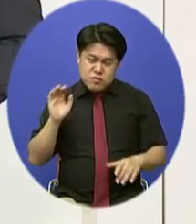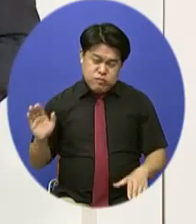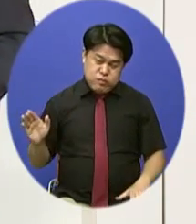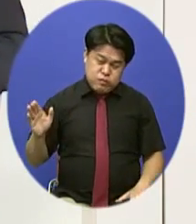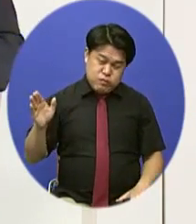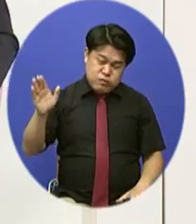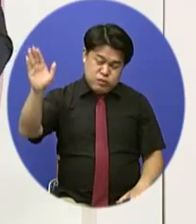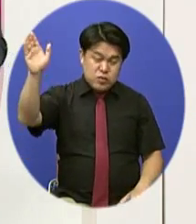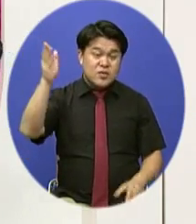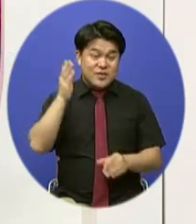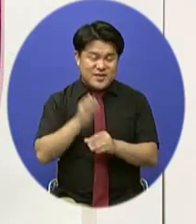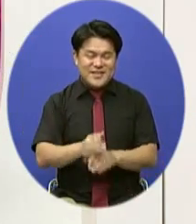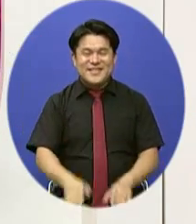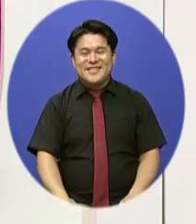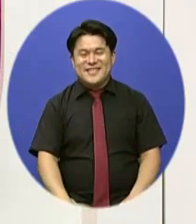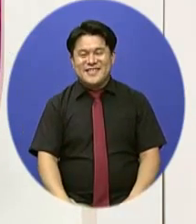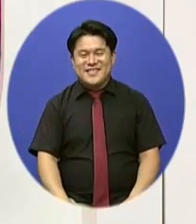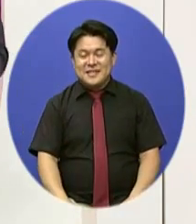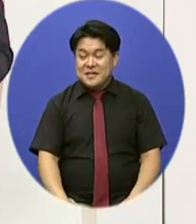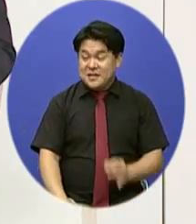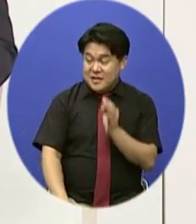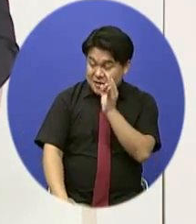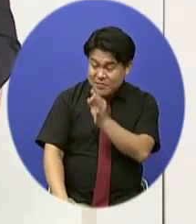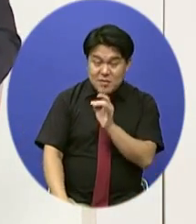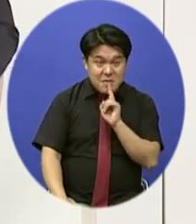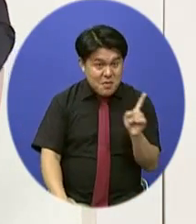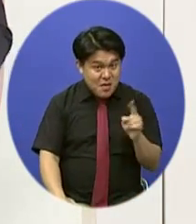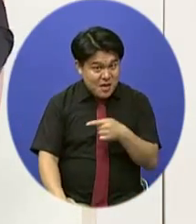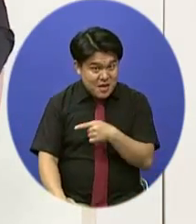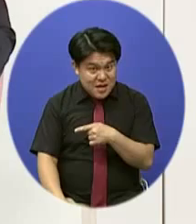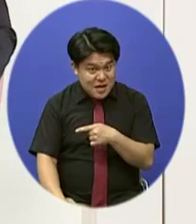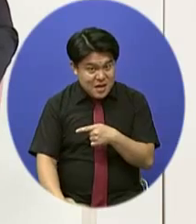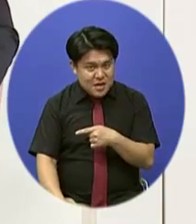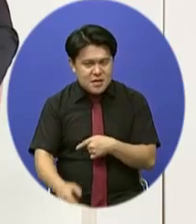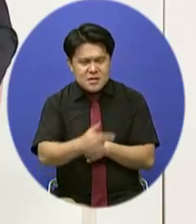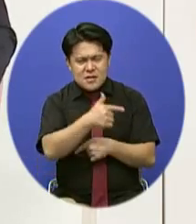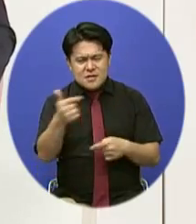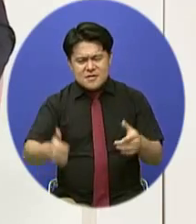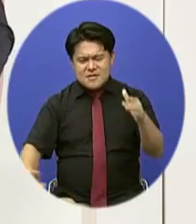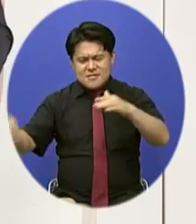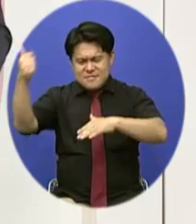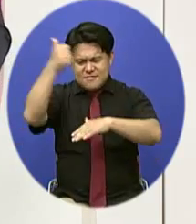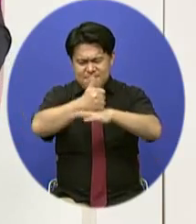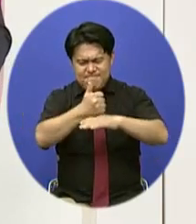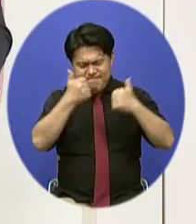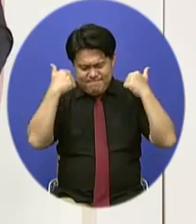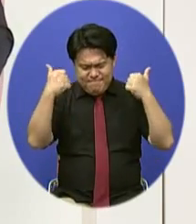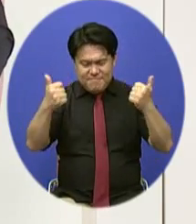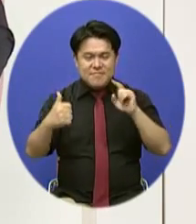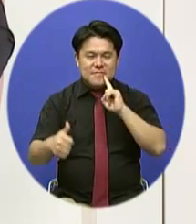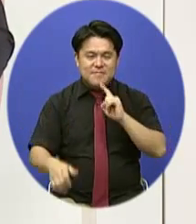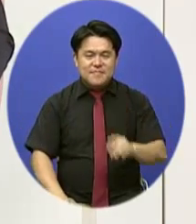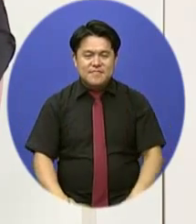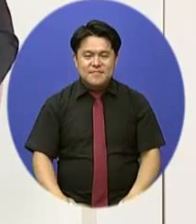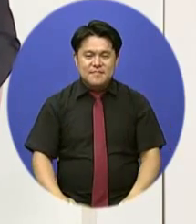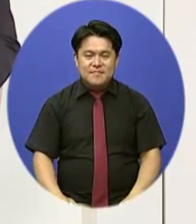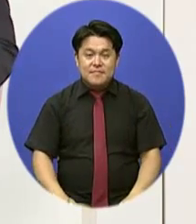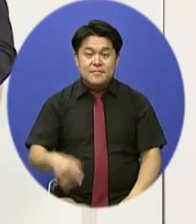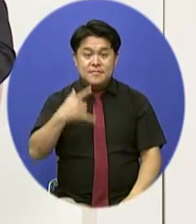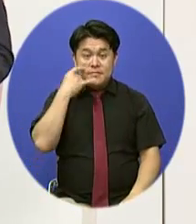네, 열심히 활동하고 있습니다. 네. 그거 보고 뭐라고 한 줄 아세요? 뭐라고 하죠? 대박이로구나. 아직 대박은 멀었고요.